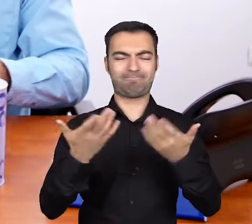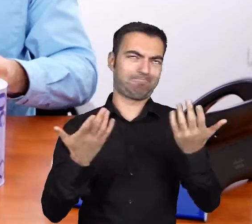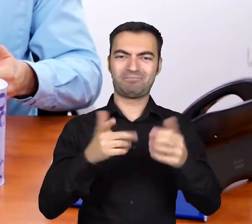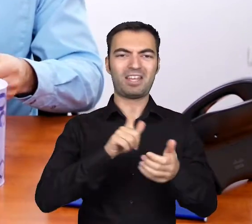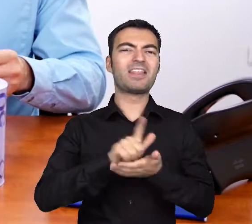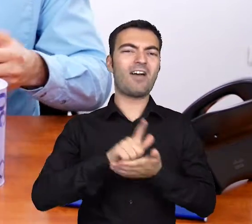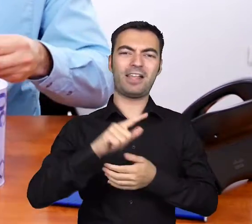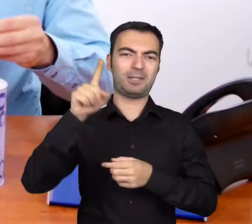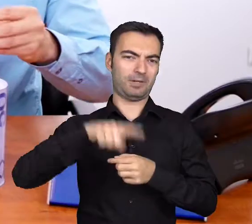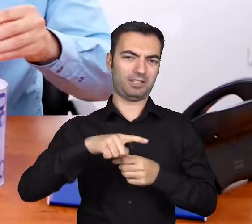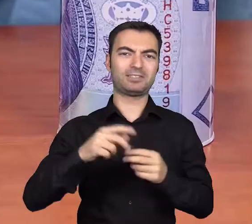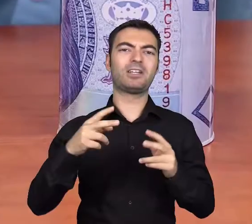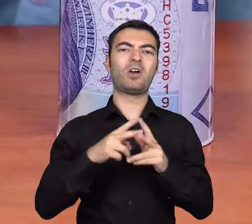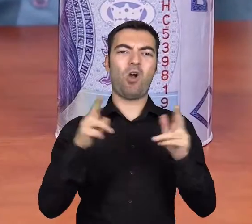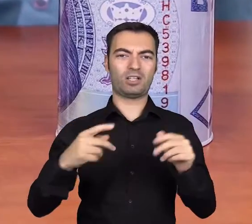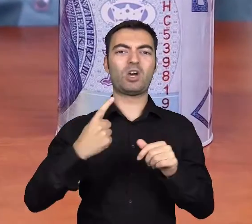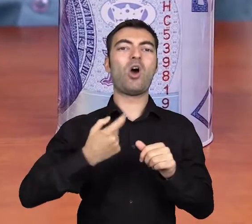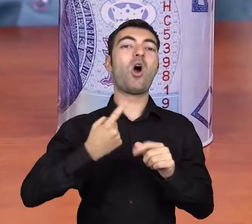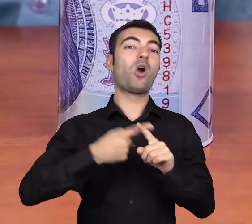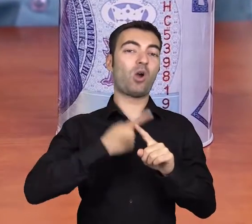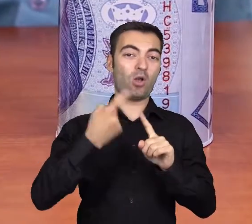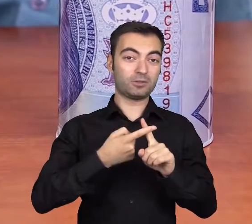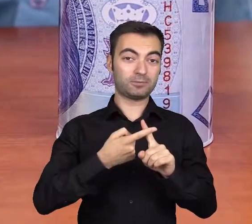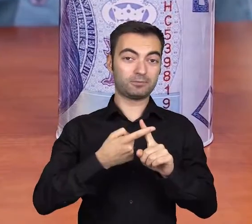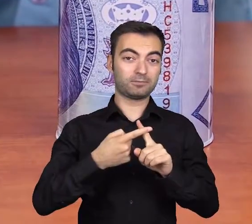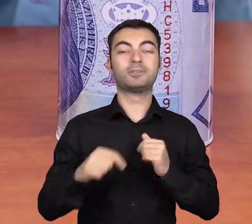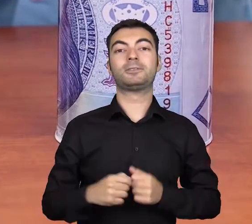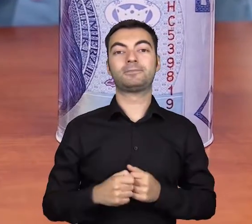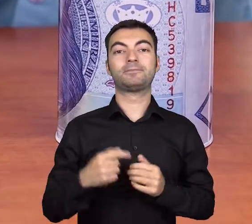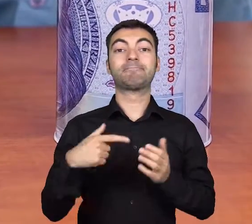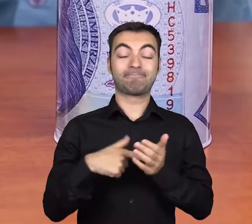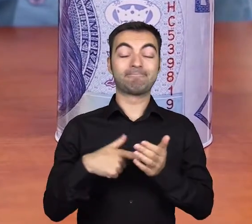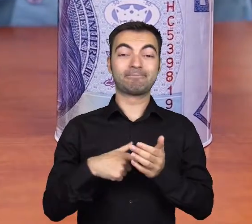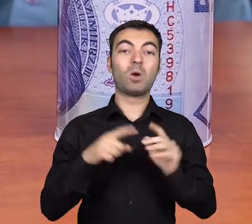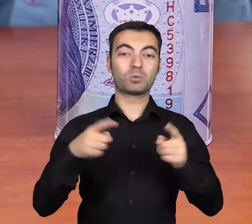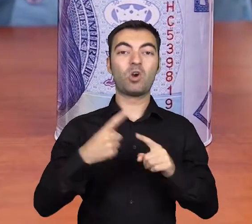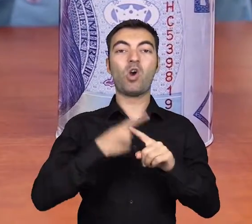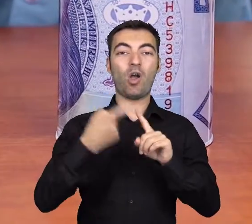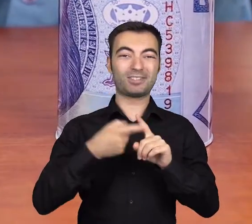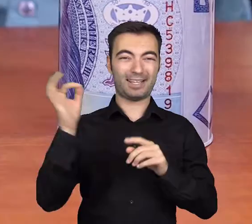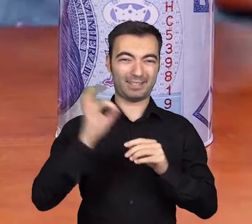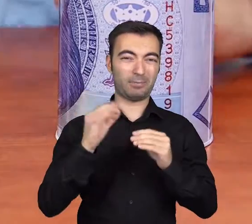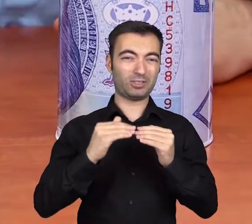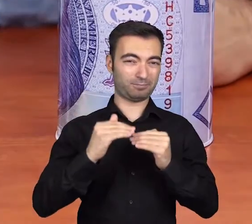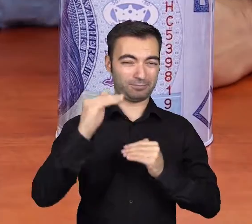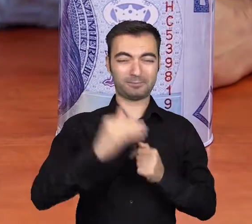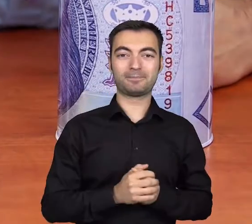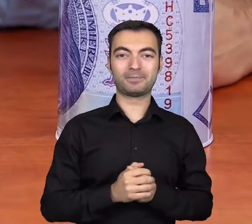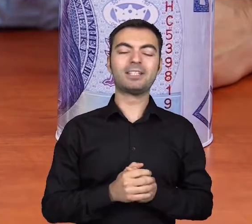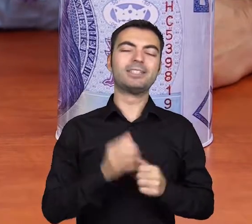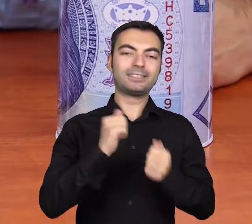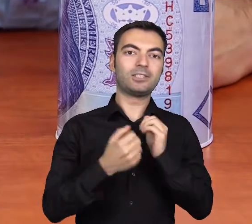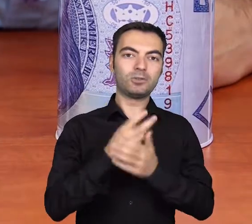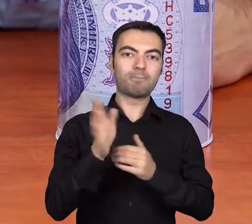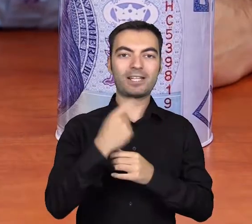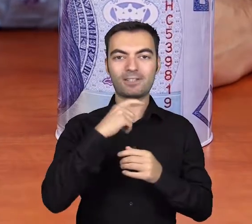na 12 miesięcy, no i tutaj mam roczną kapitalizację, czyli